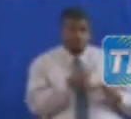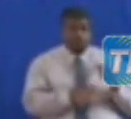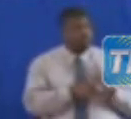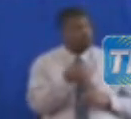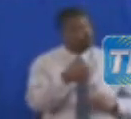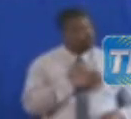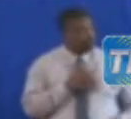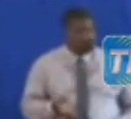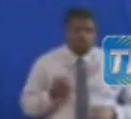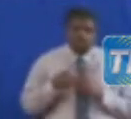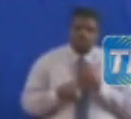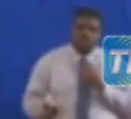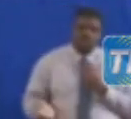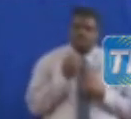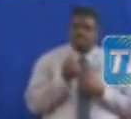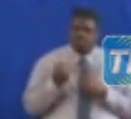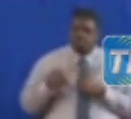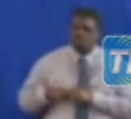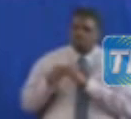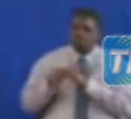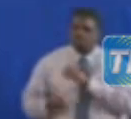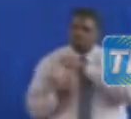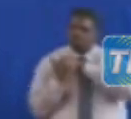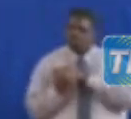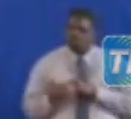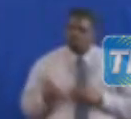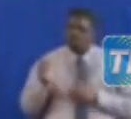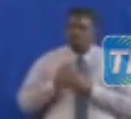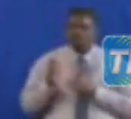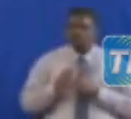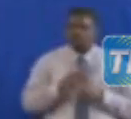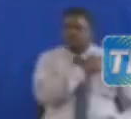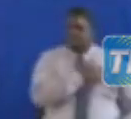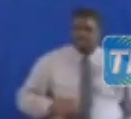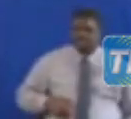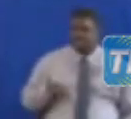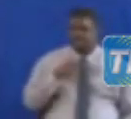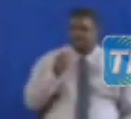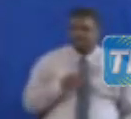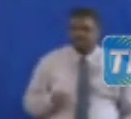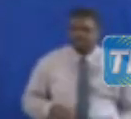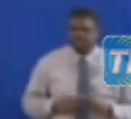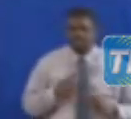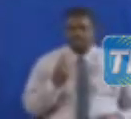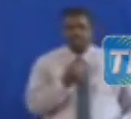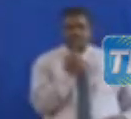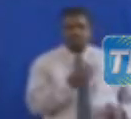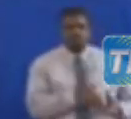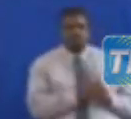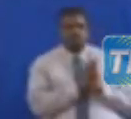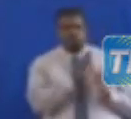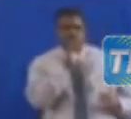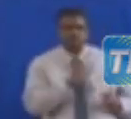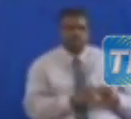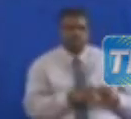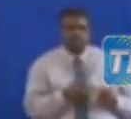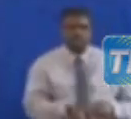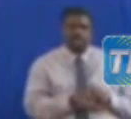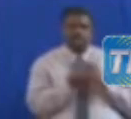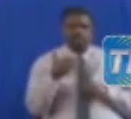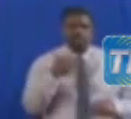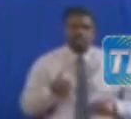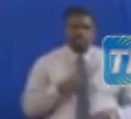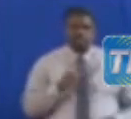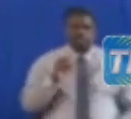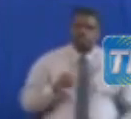wenzangu katika kufanikisha utekelezaji wa majukumu ya ofisi ya Rais Temisemi, na kiwa pekee niwashukuru tena manaibu waziri